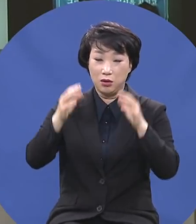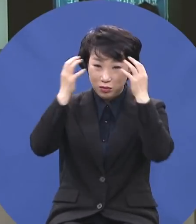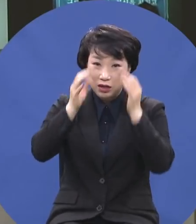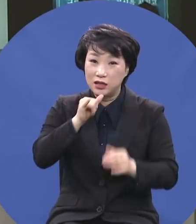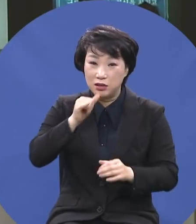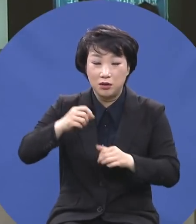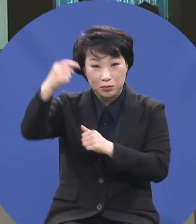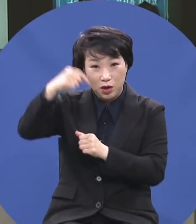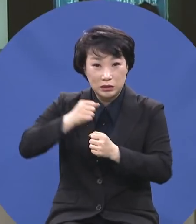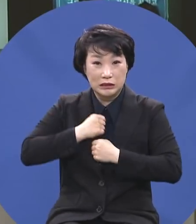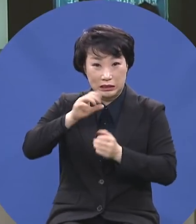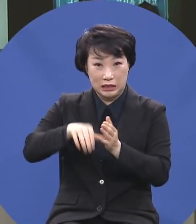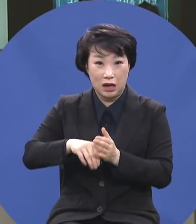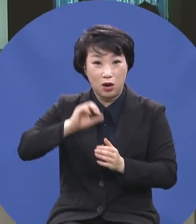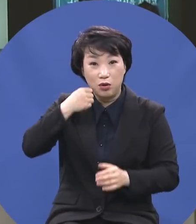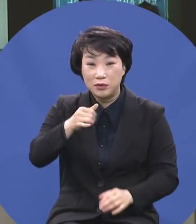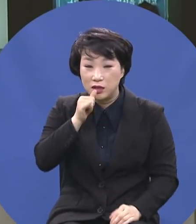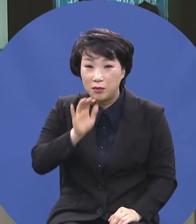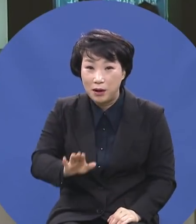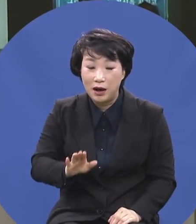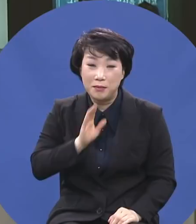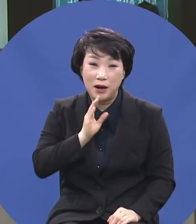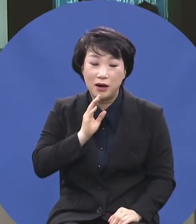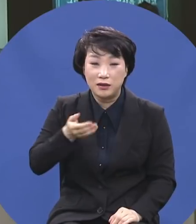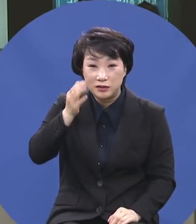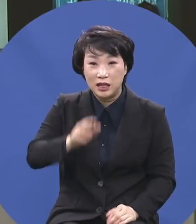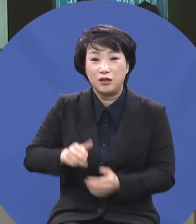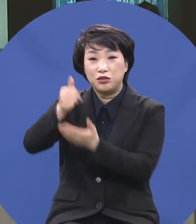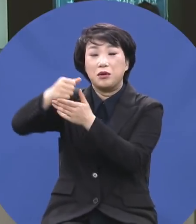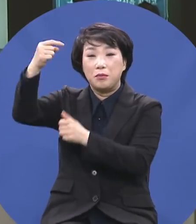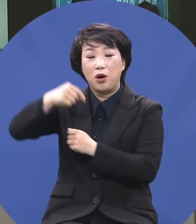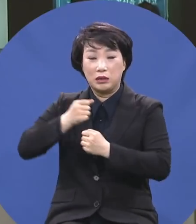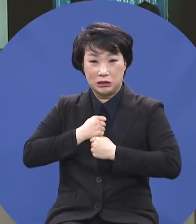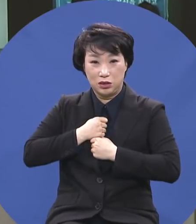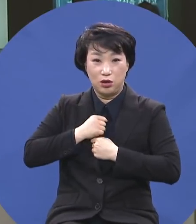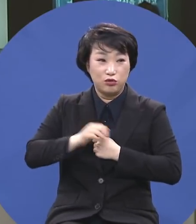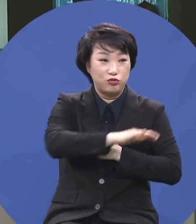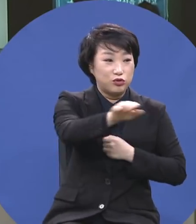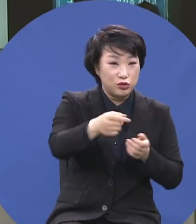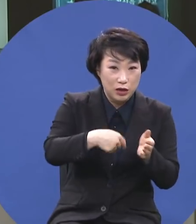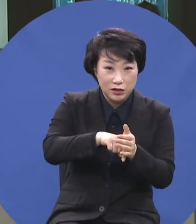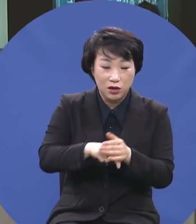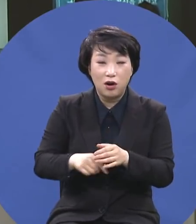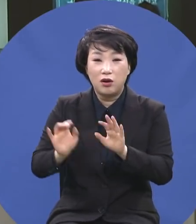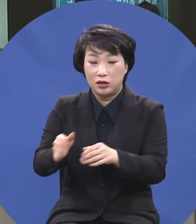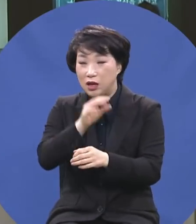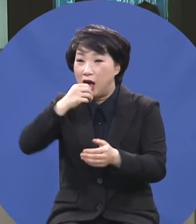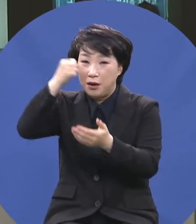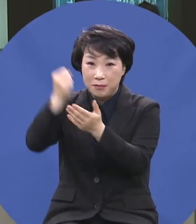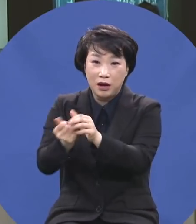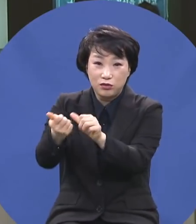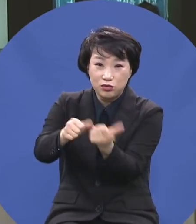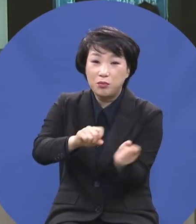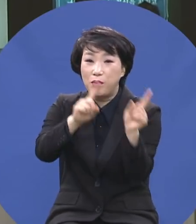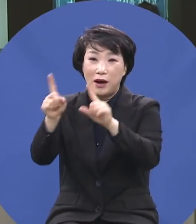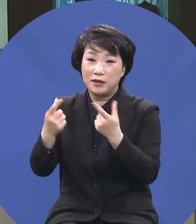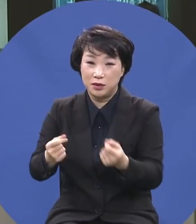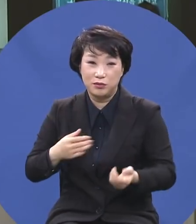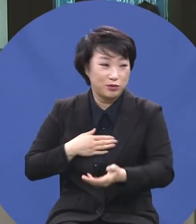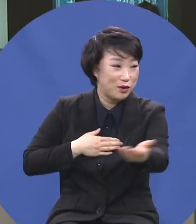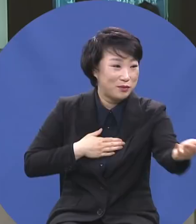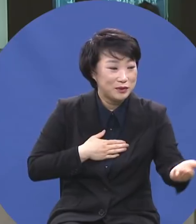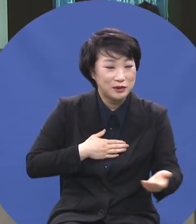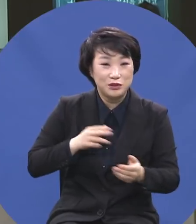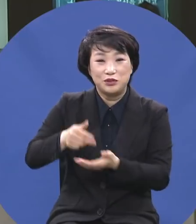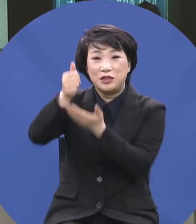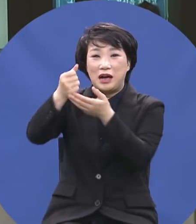때, 주님도 계명을 지켜 우리 위해서 죽으시고 부활한 것처럼 계명 때문에 순교도 오고 우리가 여러분 부활도 한다 이